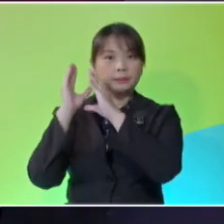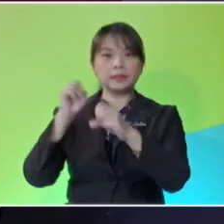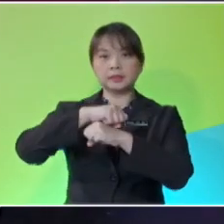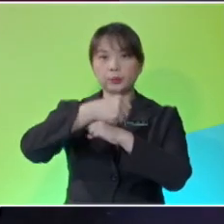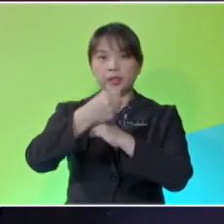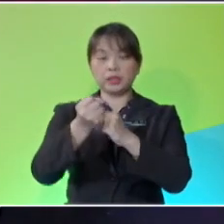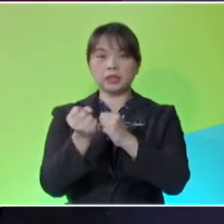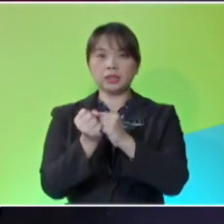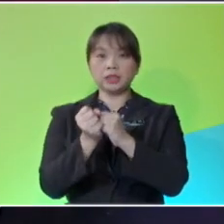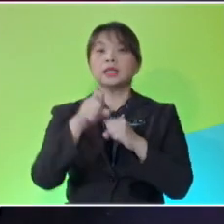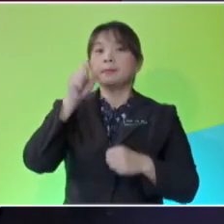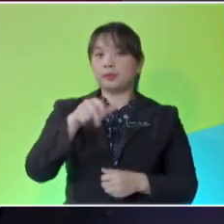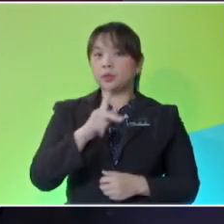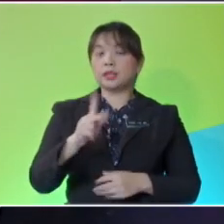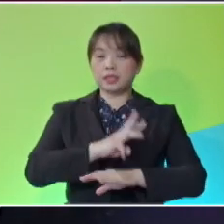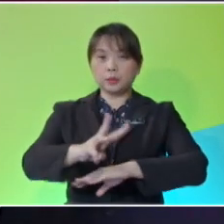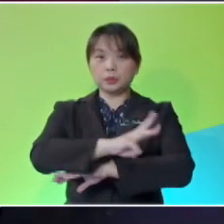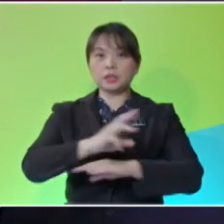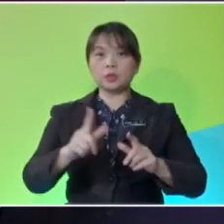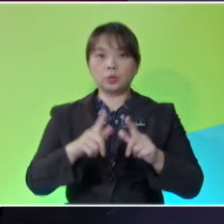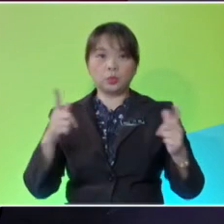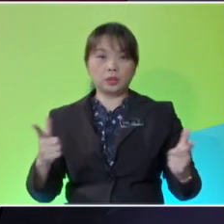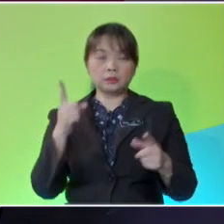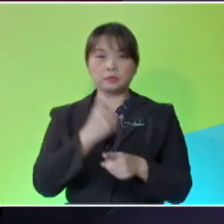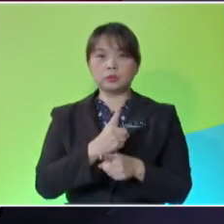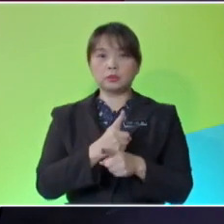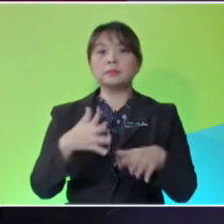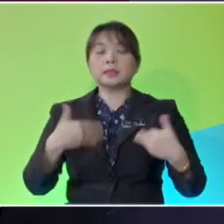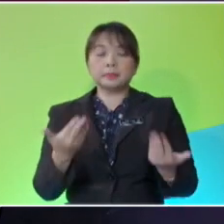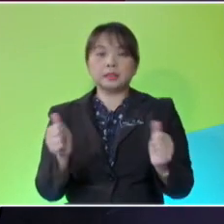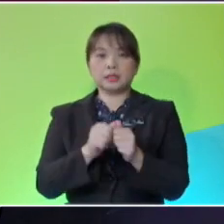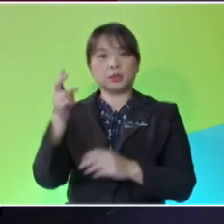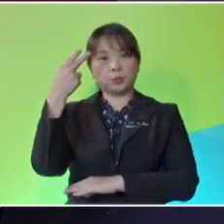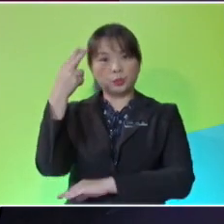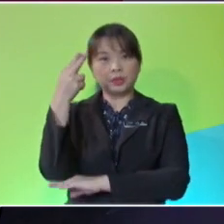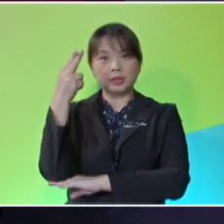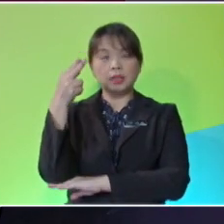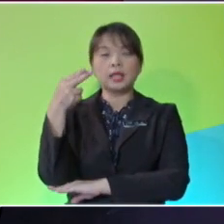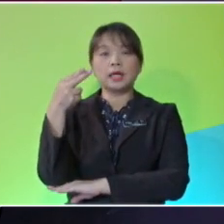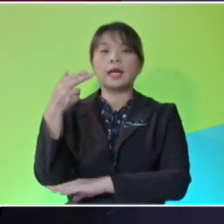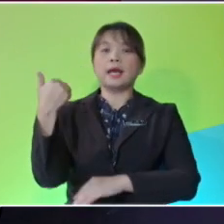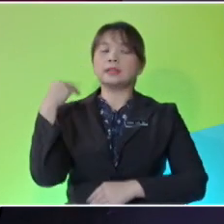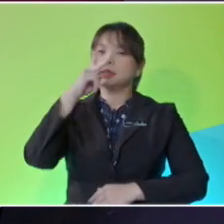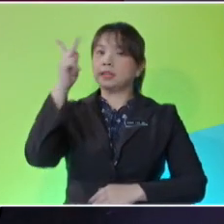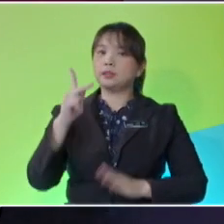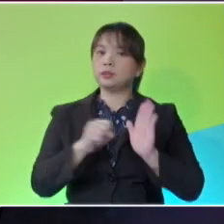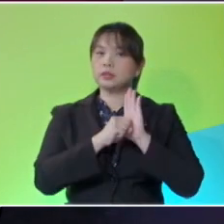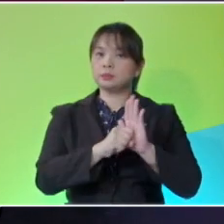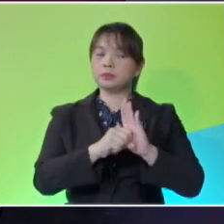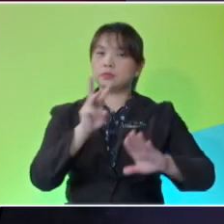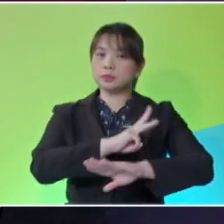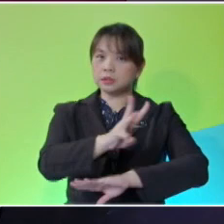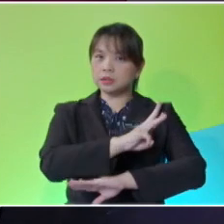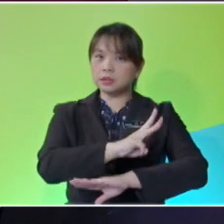kawasan yang luas Oke Bagaimana dengan hutan Adakah itu juga simbol kawasan hutan memerlukan